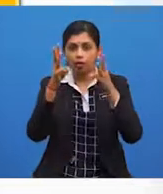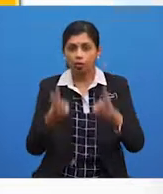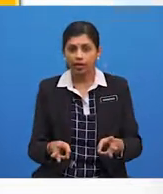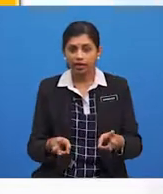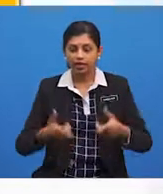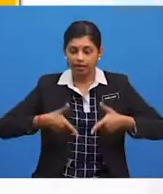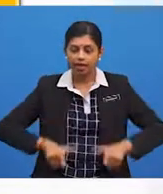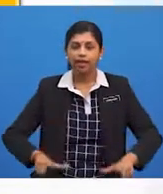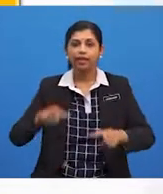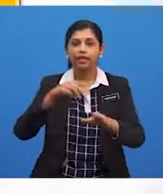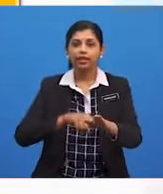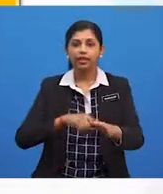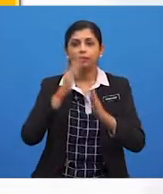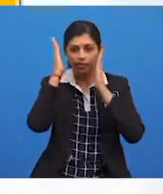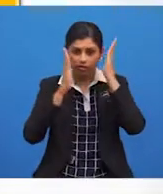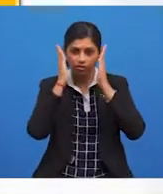yang lahir di Malaysia.